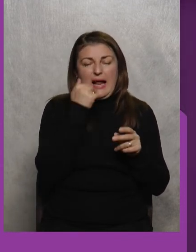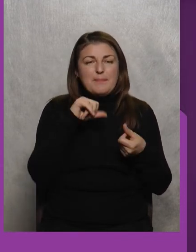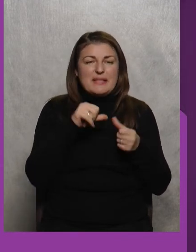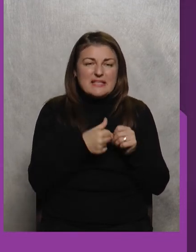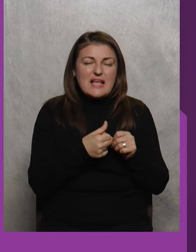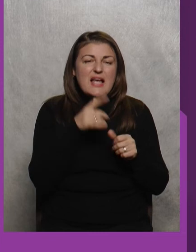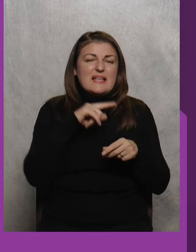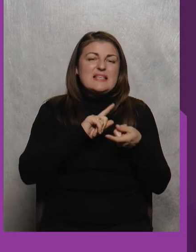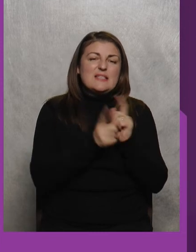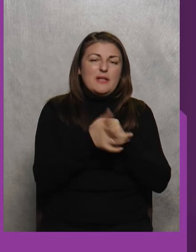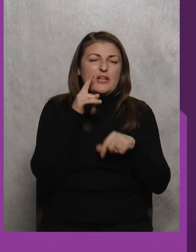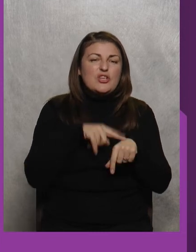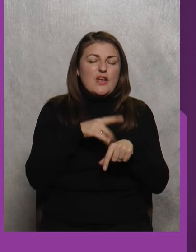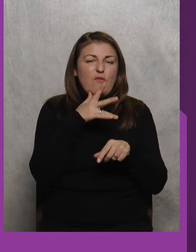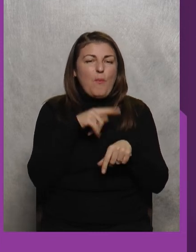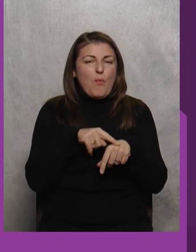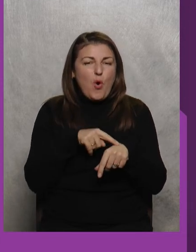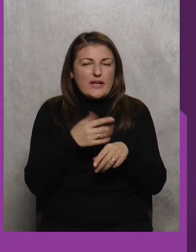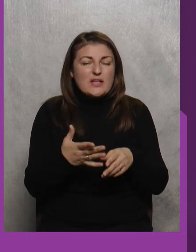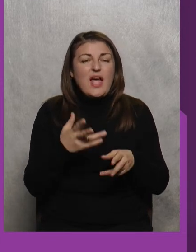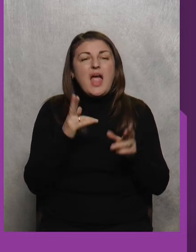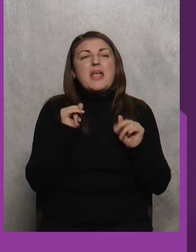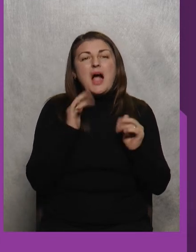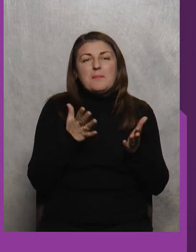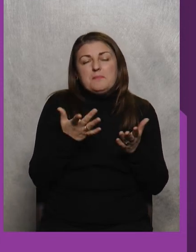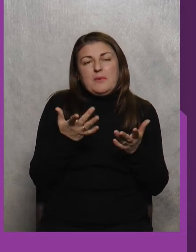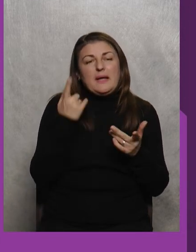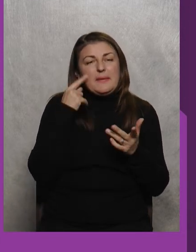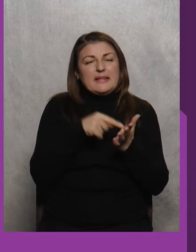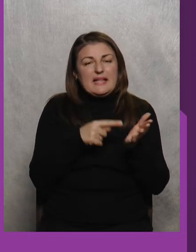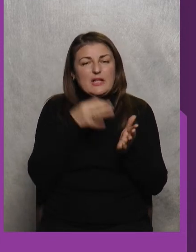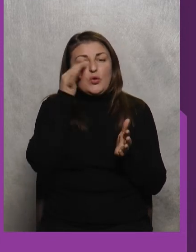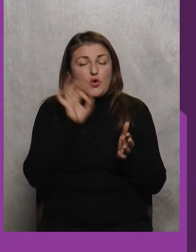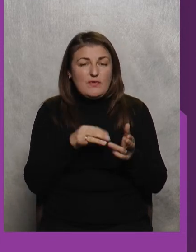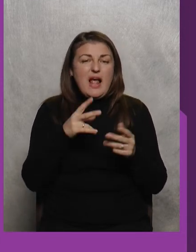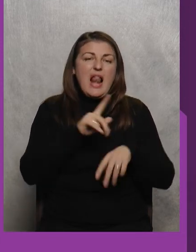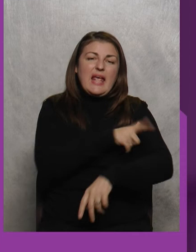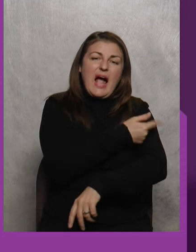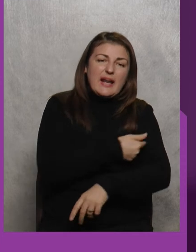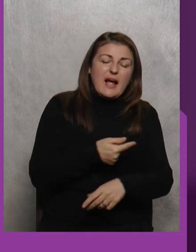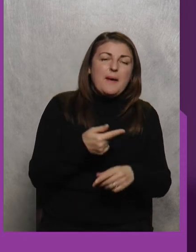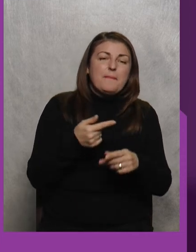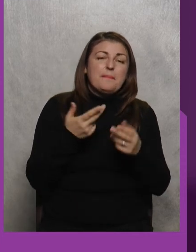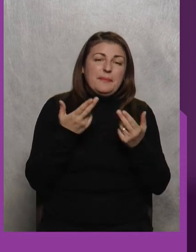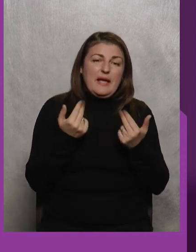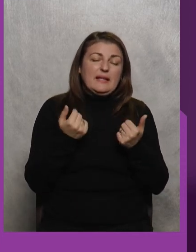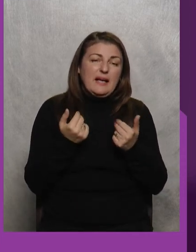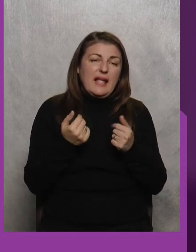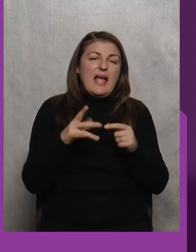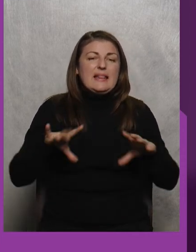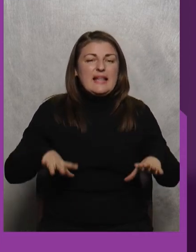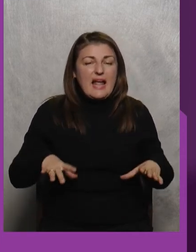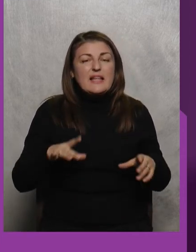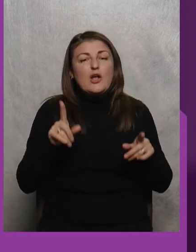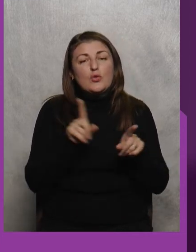зміна часового поясу Ну є кому Принаймні Ділитися досвідом Так, лікарям Лікаря Та тренери